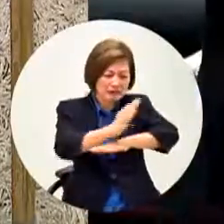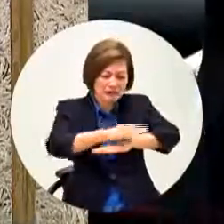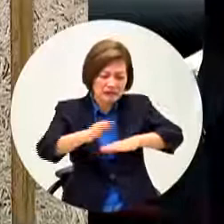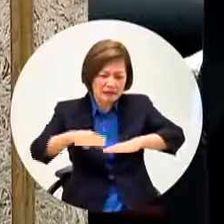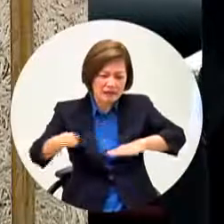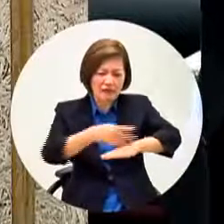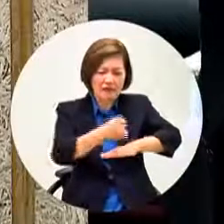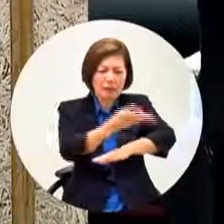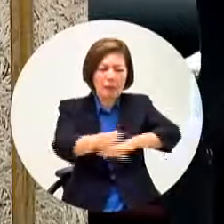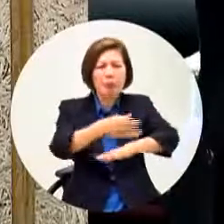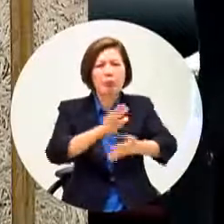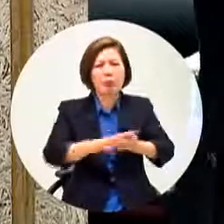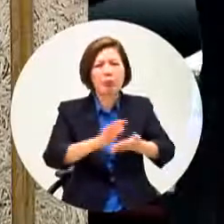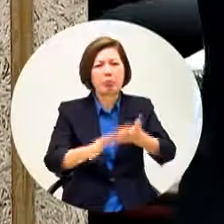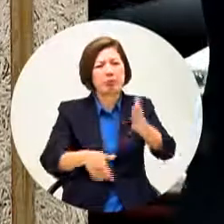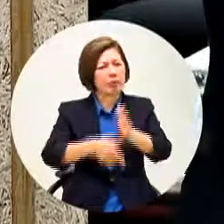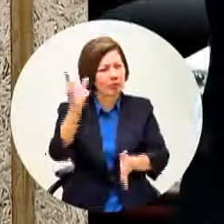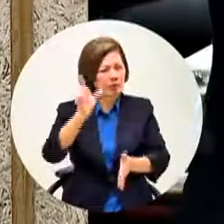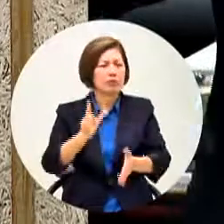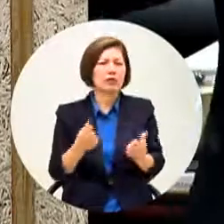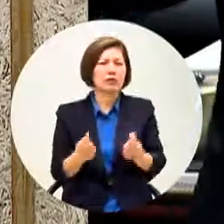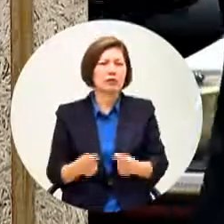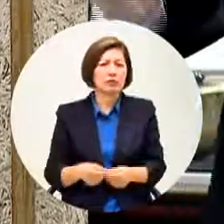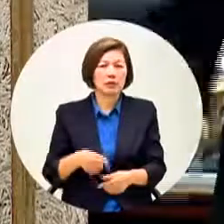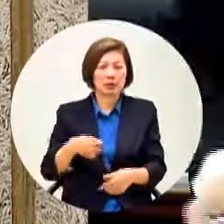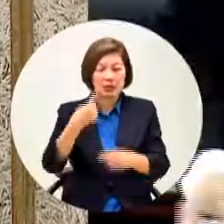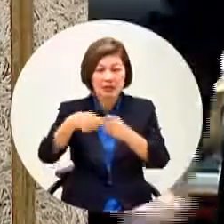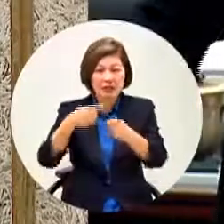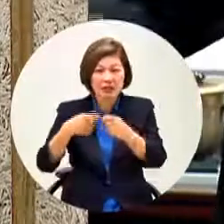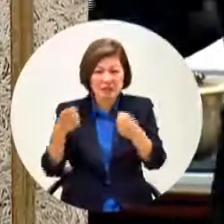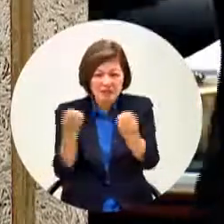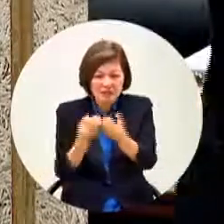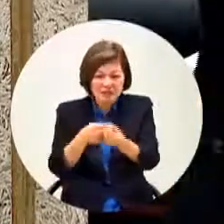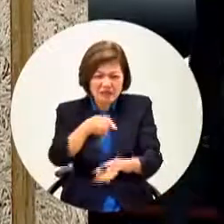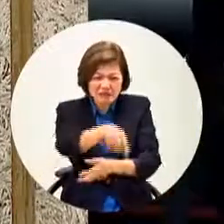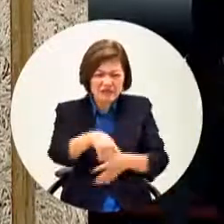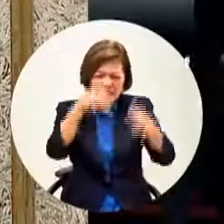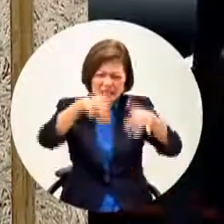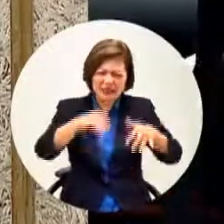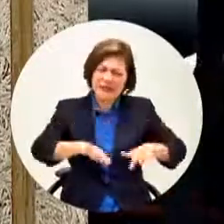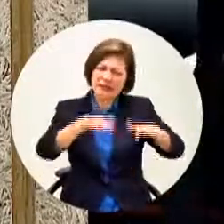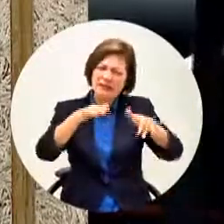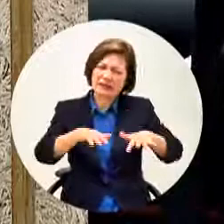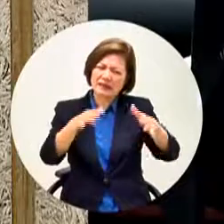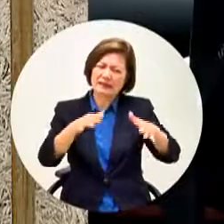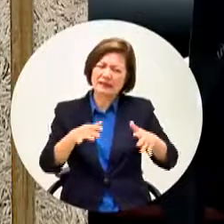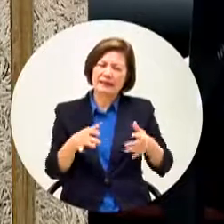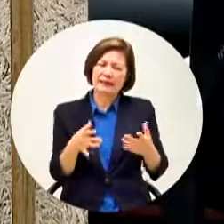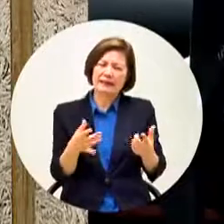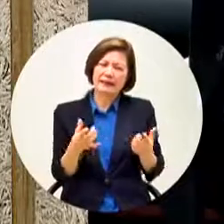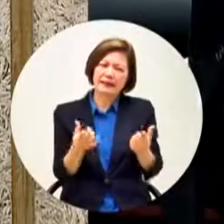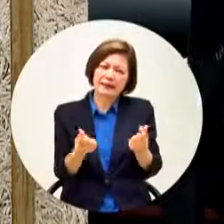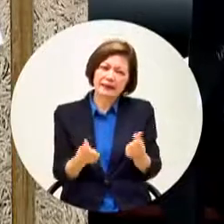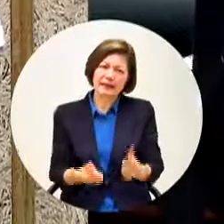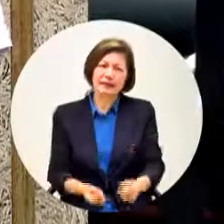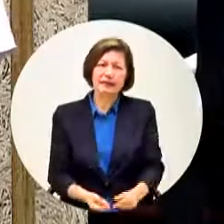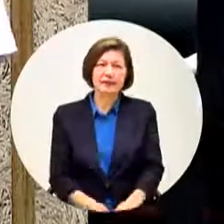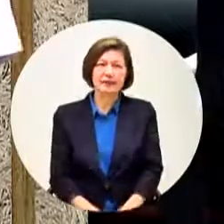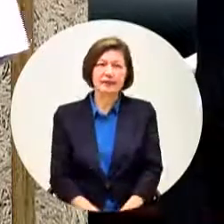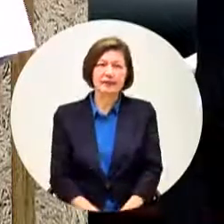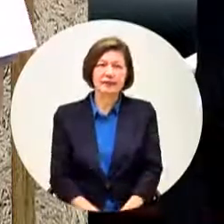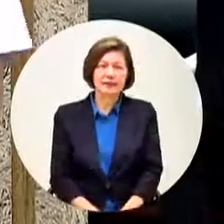阵已经逐年只要落雨就发生诶，吼、哦、啊，刚刚谭我讲诶，即个是毋，吼安尼进